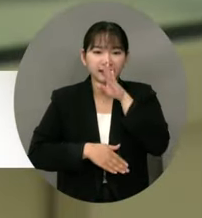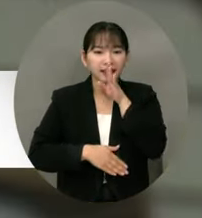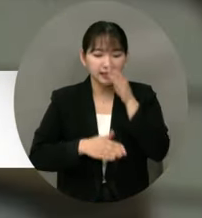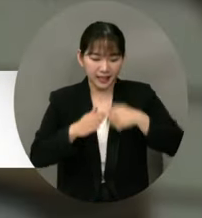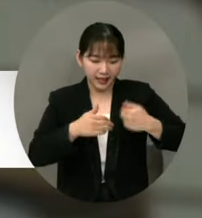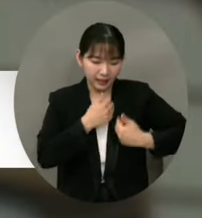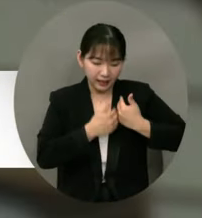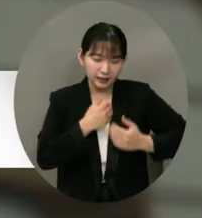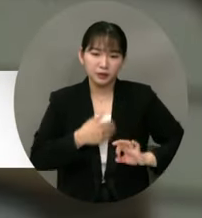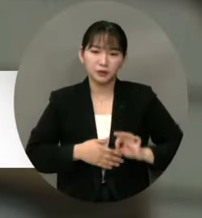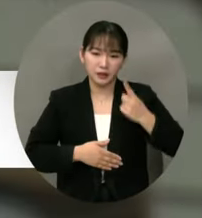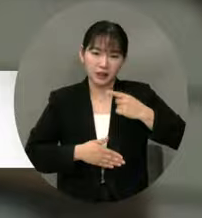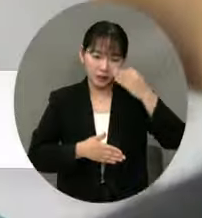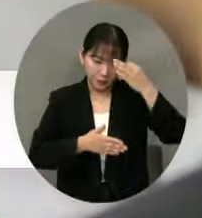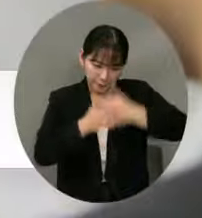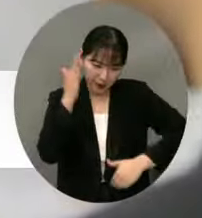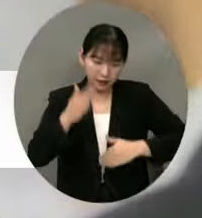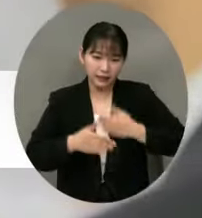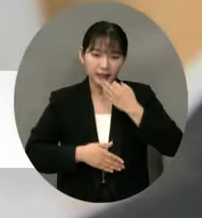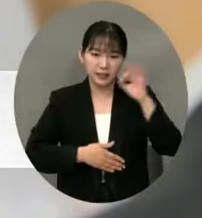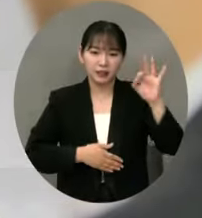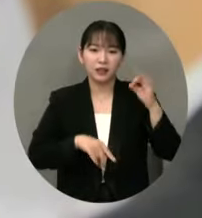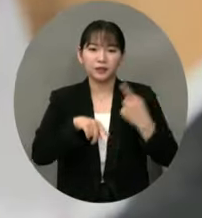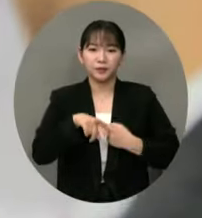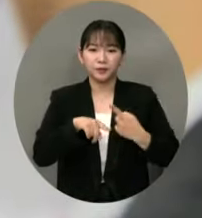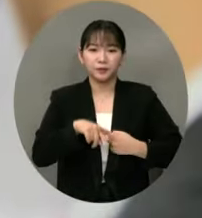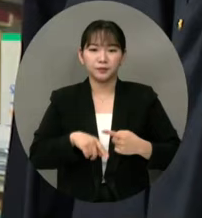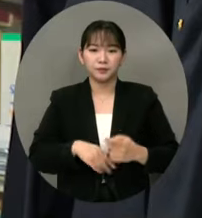내부 갈등에서 비롯된 삭감임을 부인하지 않고